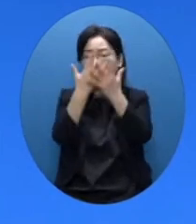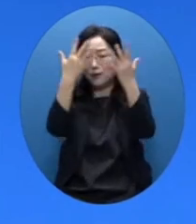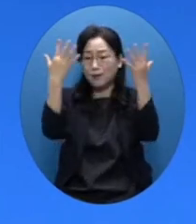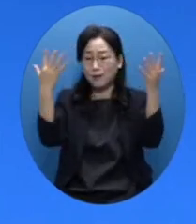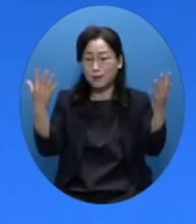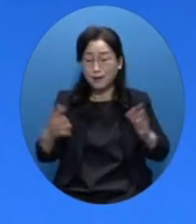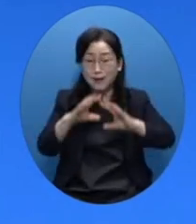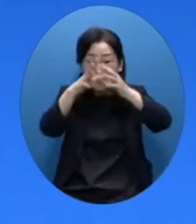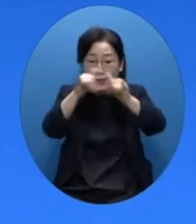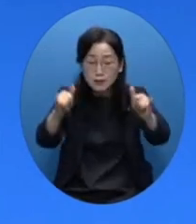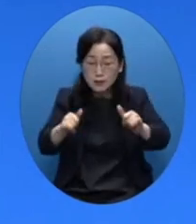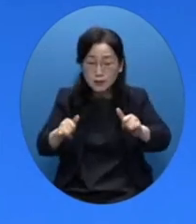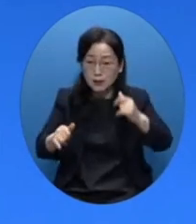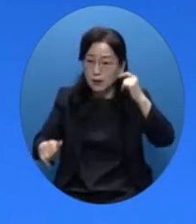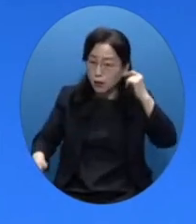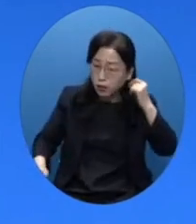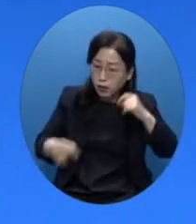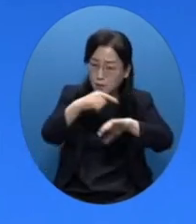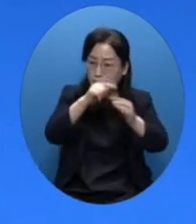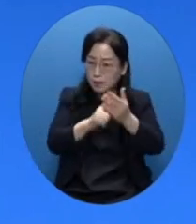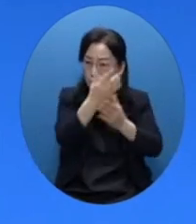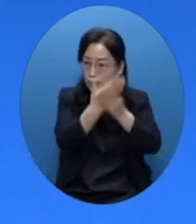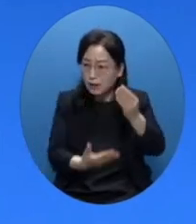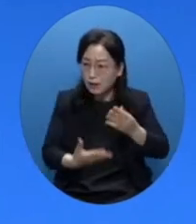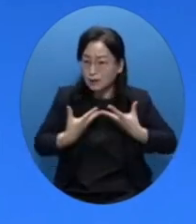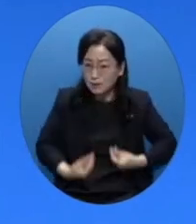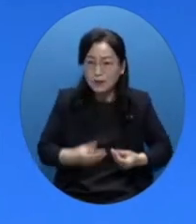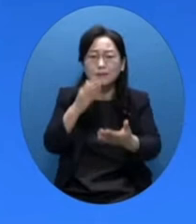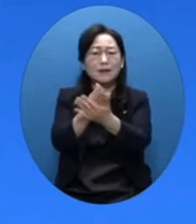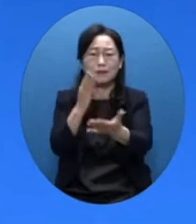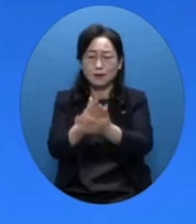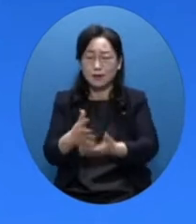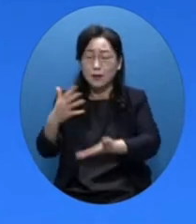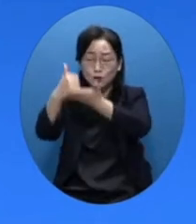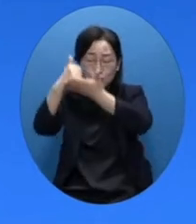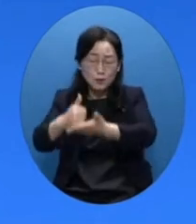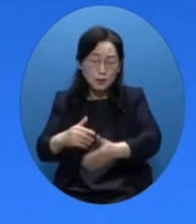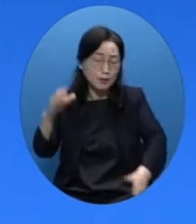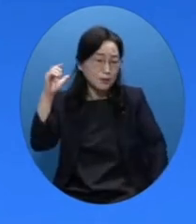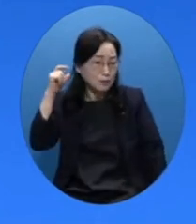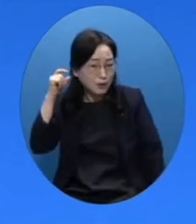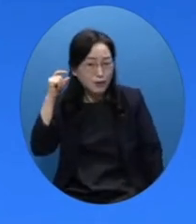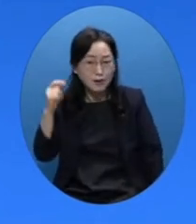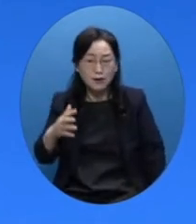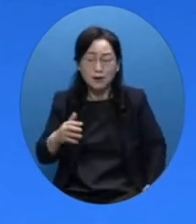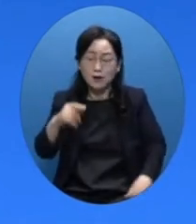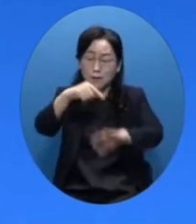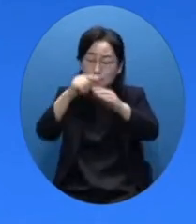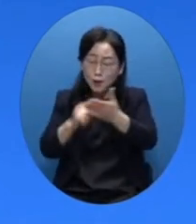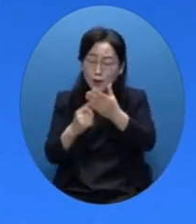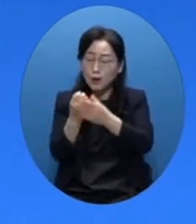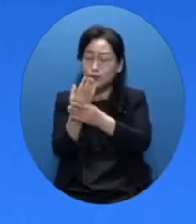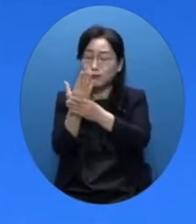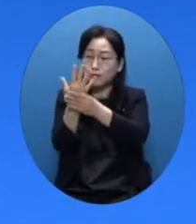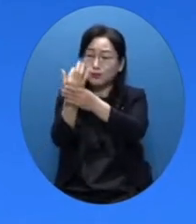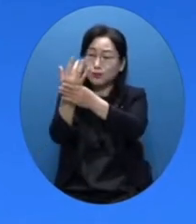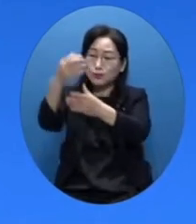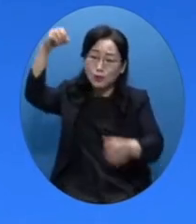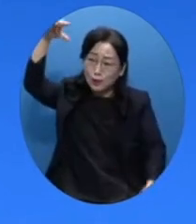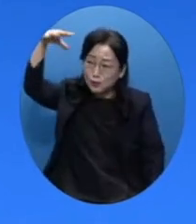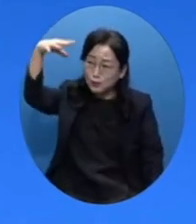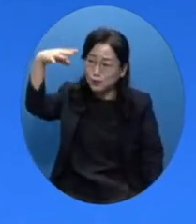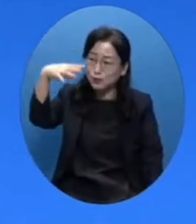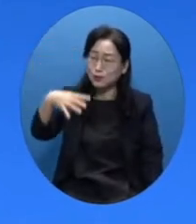사람들의 말을 듣고 마음이 어두워져서 낙심하거나 절망하지 말고 주님의 음성을 듣고 마음의 등불을 켜서 기쁨이